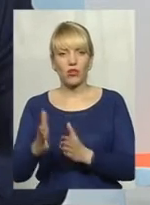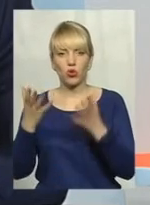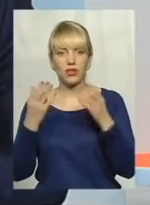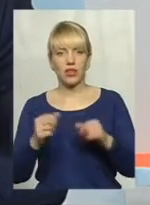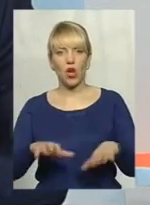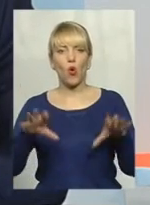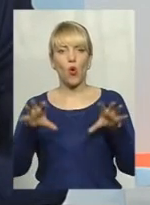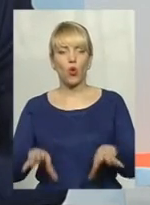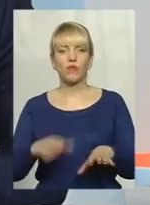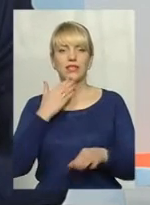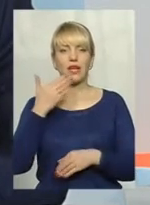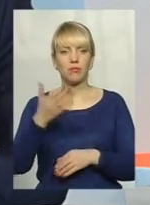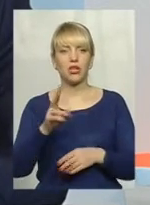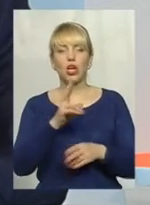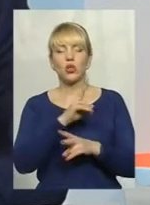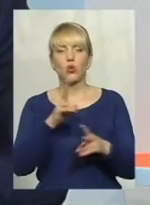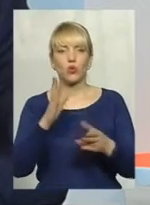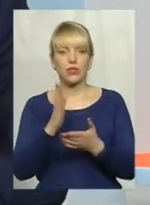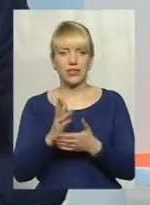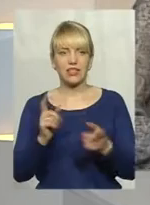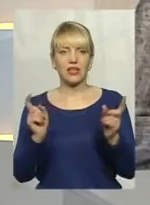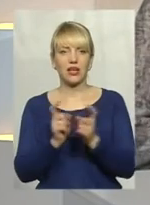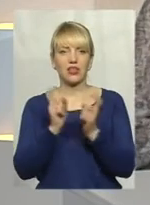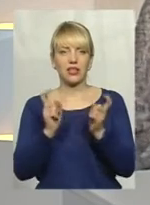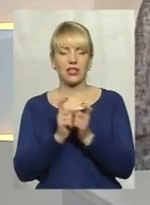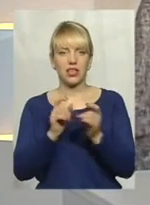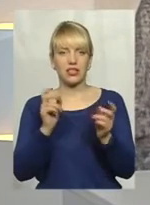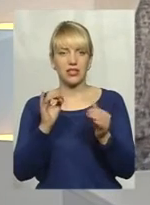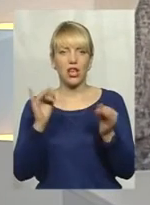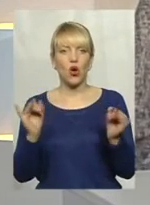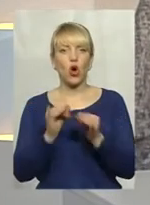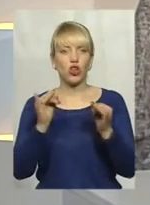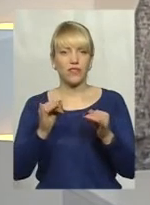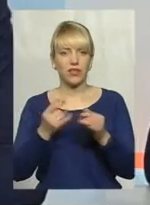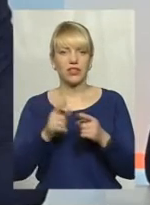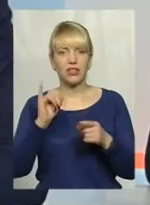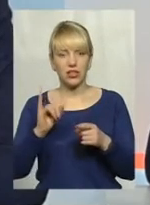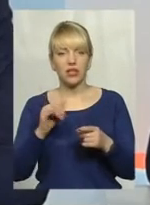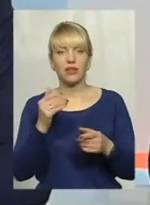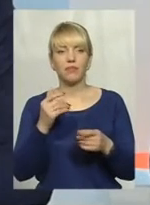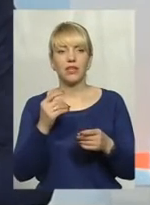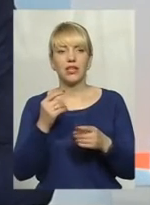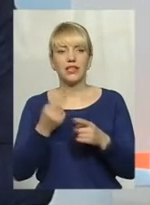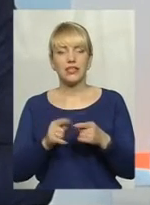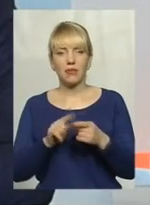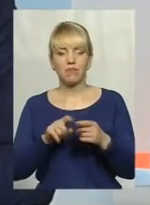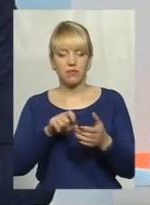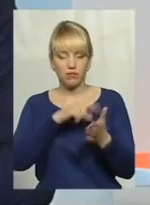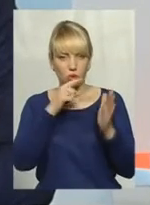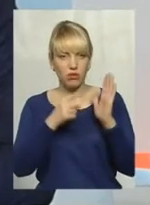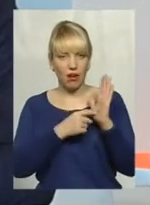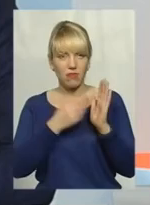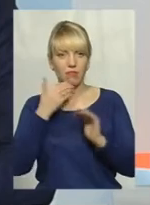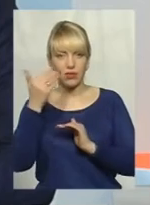головуючий запитує, чи є в когось конфлікт інтересів. Тобто постановка такого питання кожної сесії,